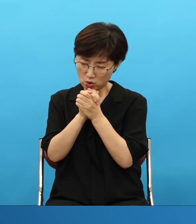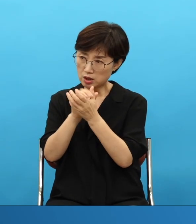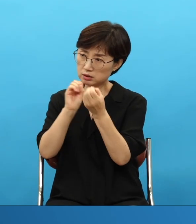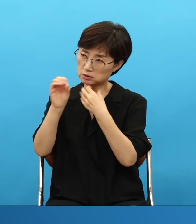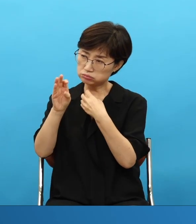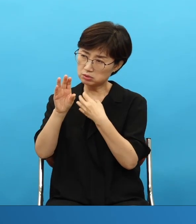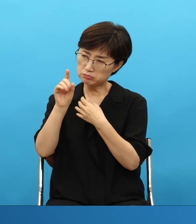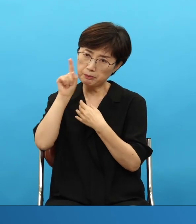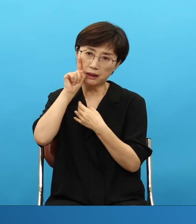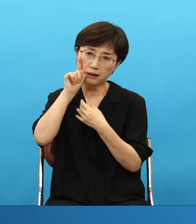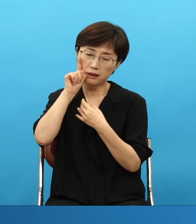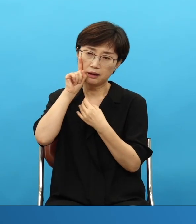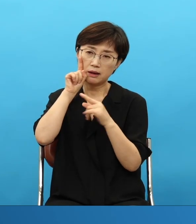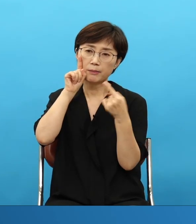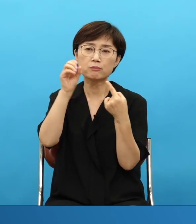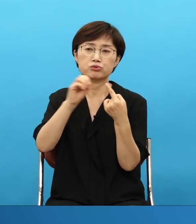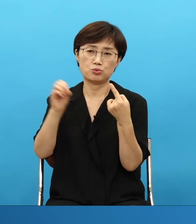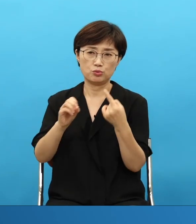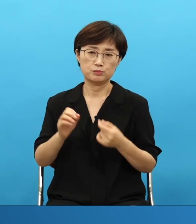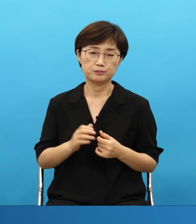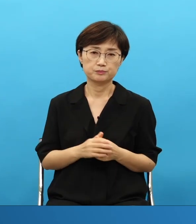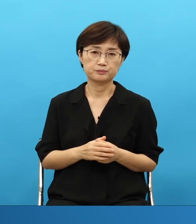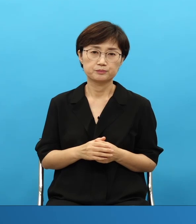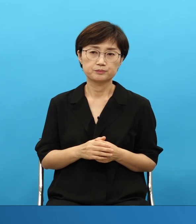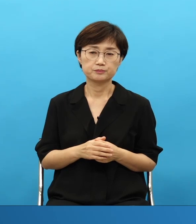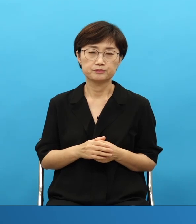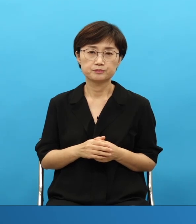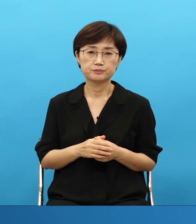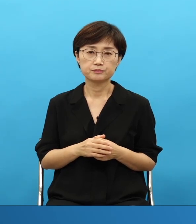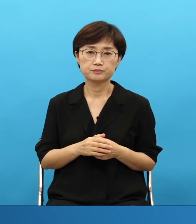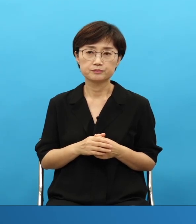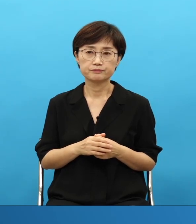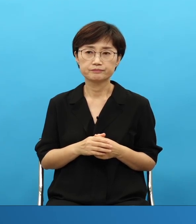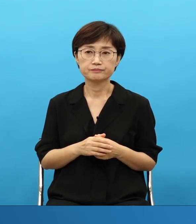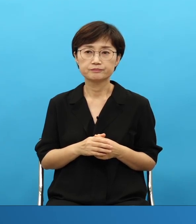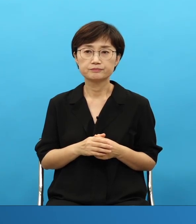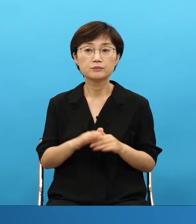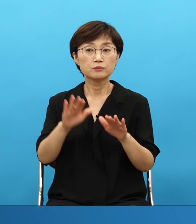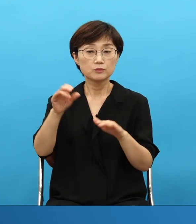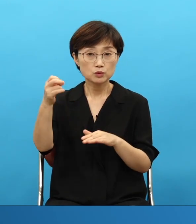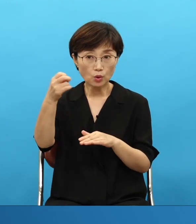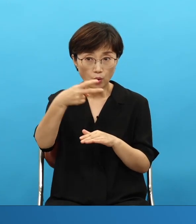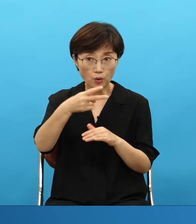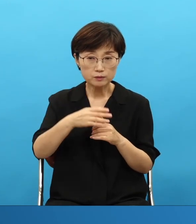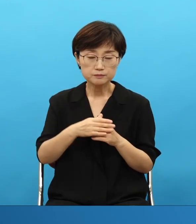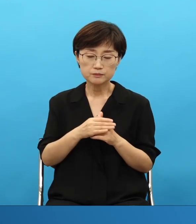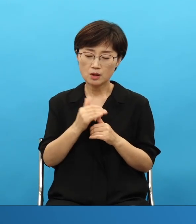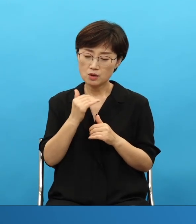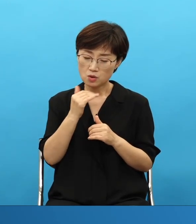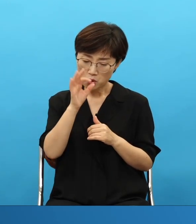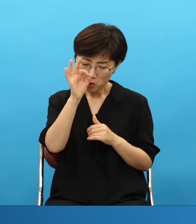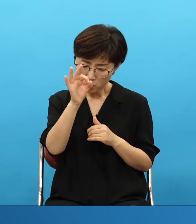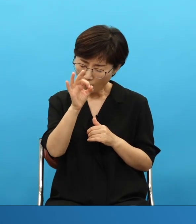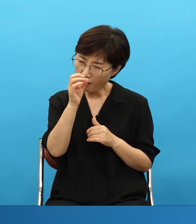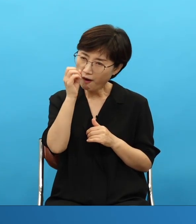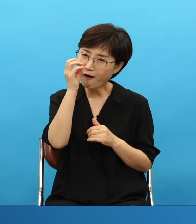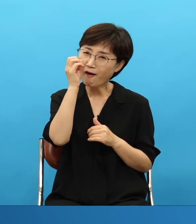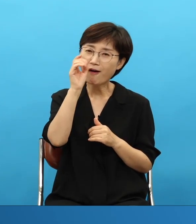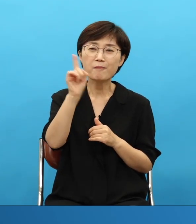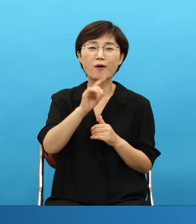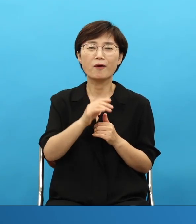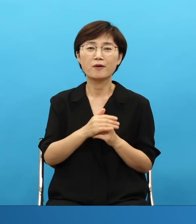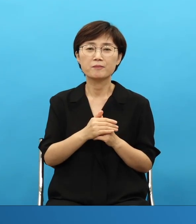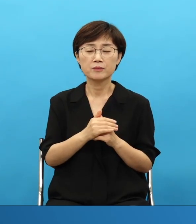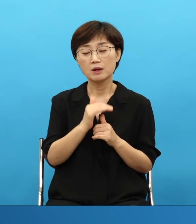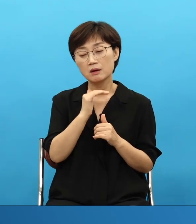single word of Samuel fell to the ground. 지금 보세요 지금. Look at this. 또 참 신기하죠. 또